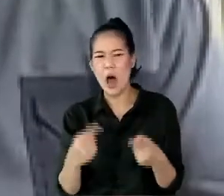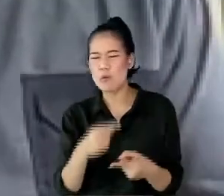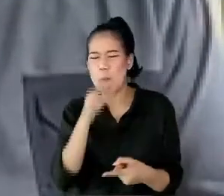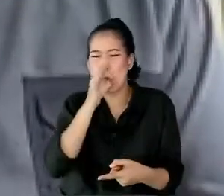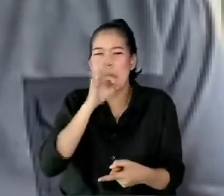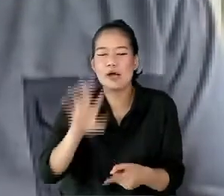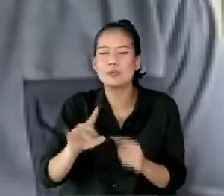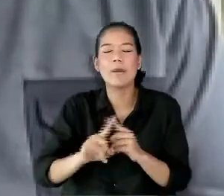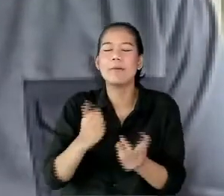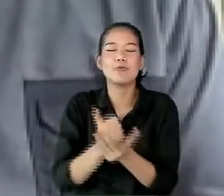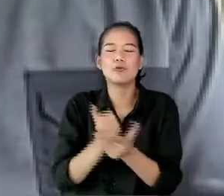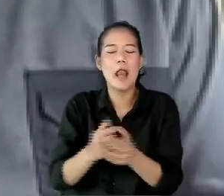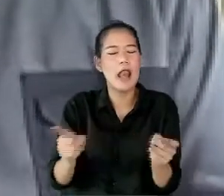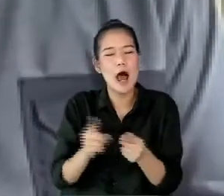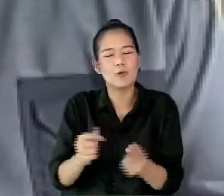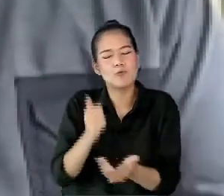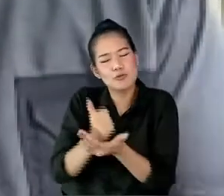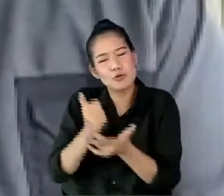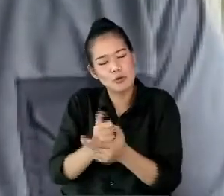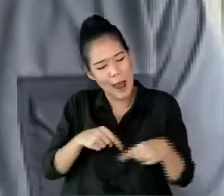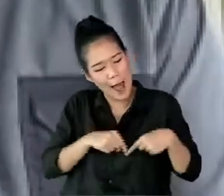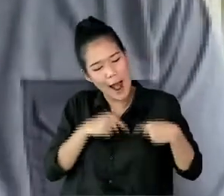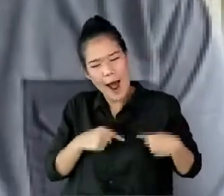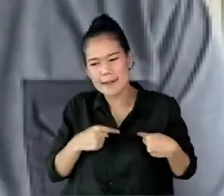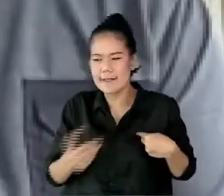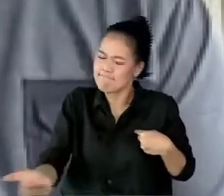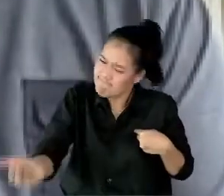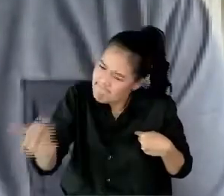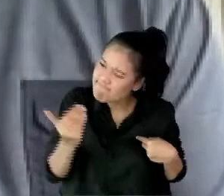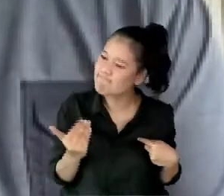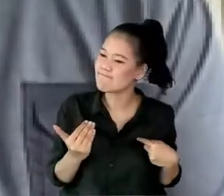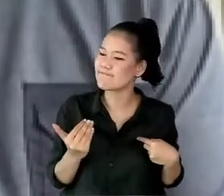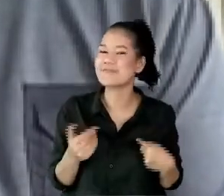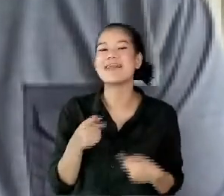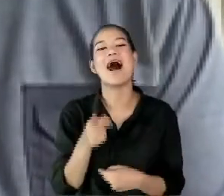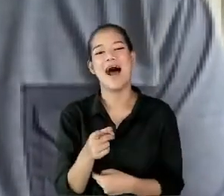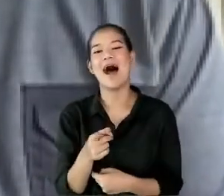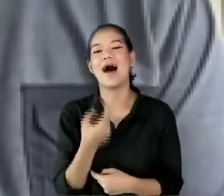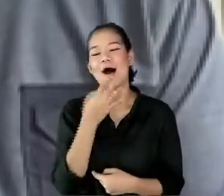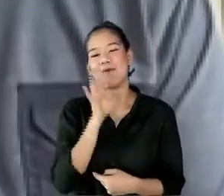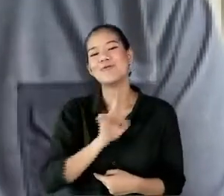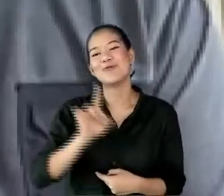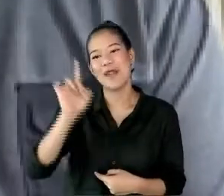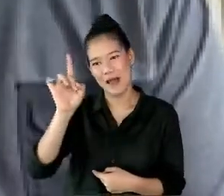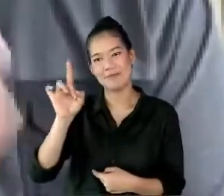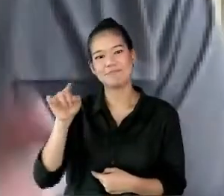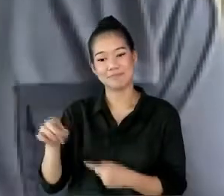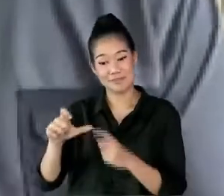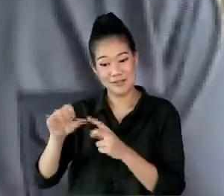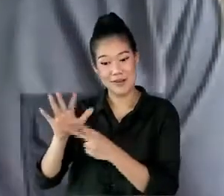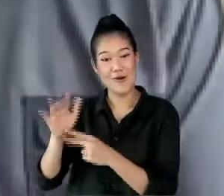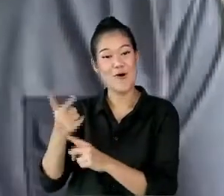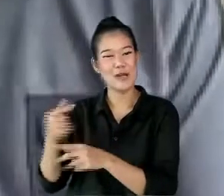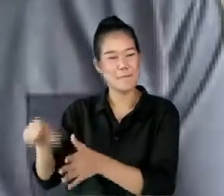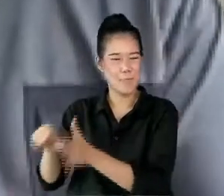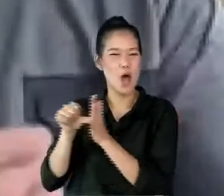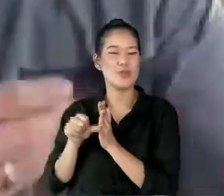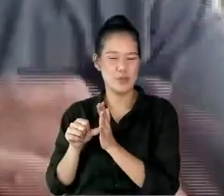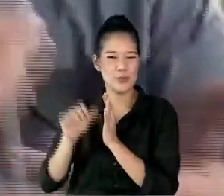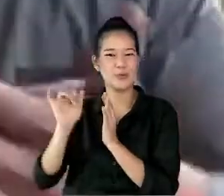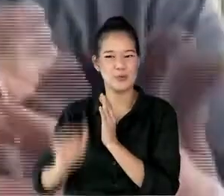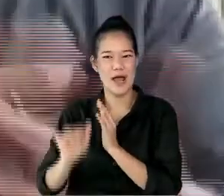tapi ini tulus benar-benar dari hati gitu loh. Nah ini yang akhirnya alhamdulillah ya berkat bantuan Mas Soni juga sih sebenarnya